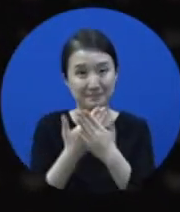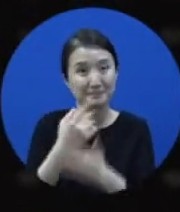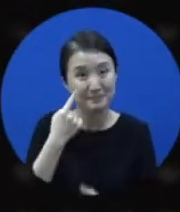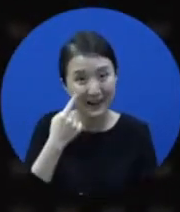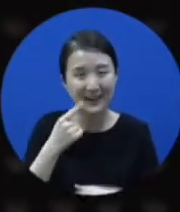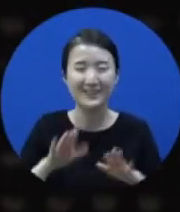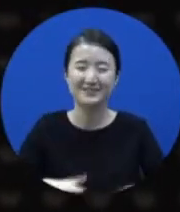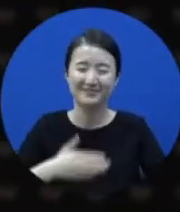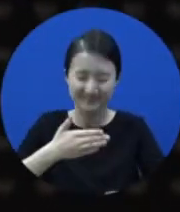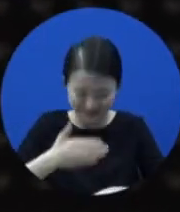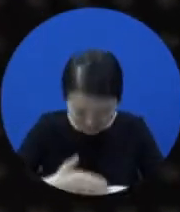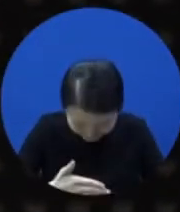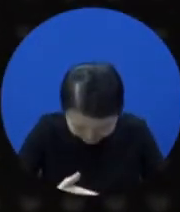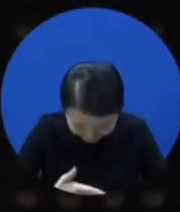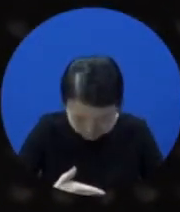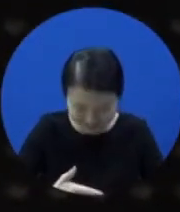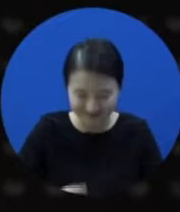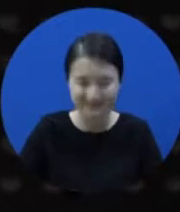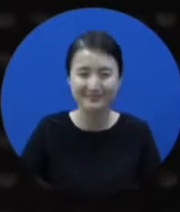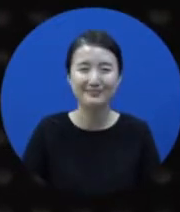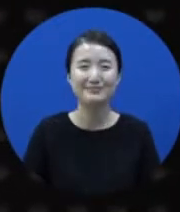바라겠습니다. 오늘 감사합니다.